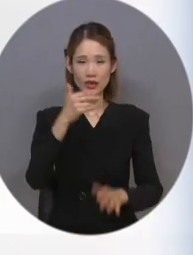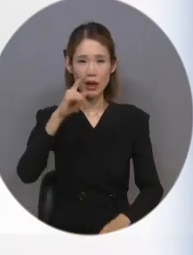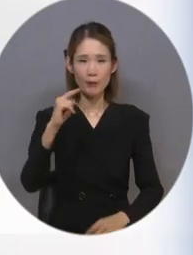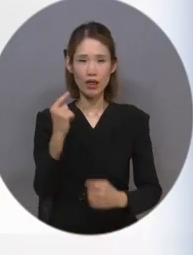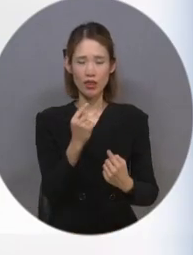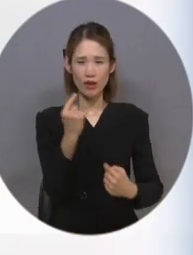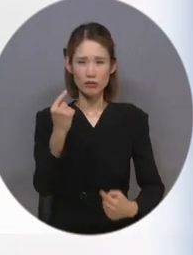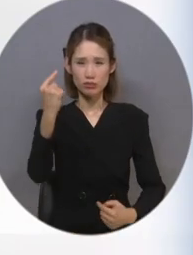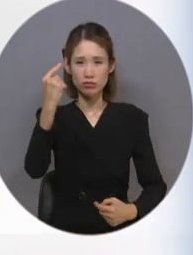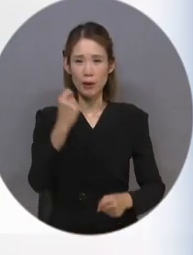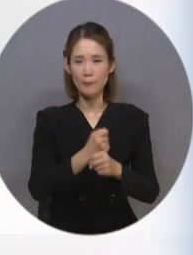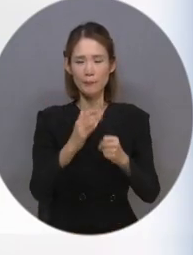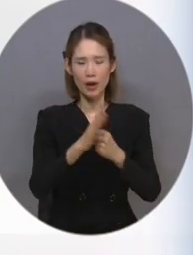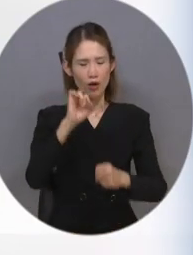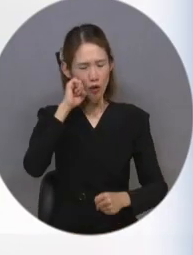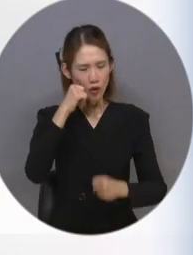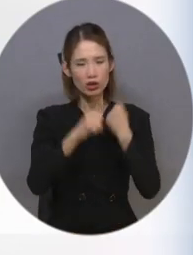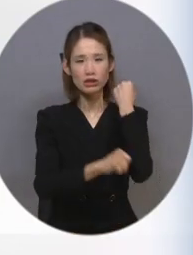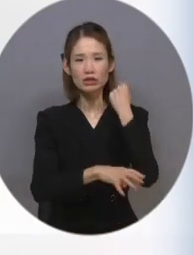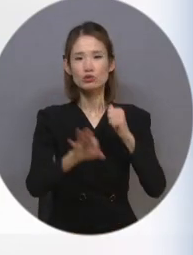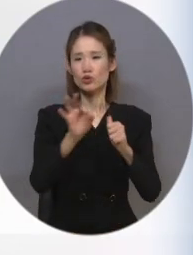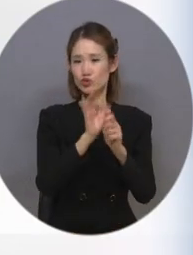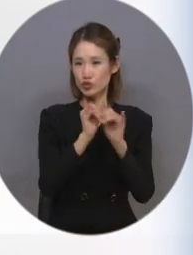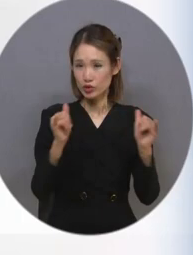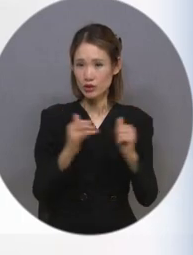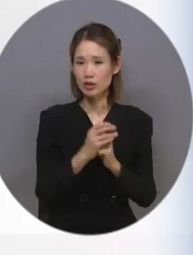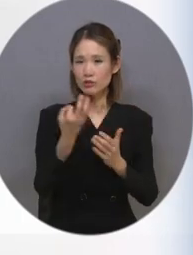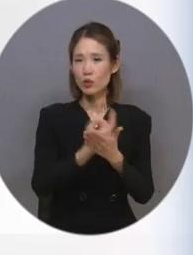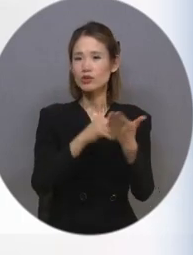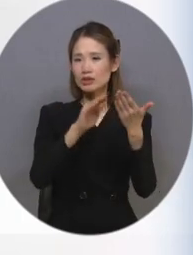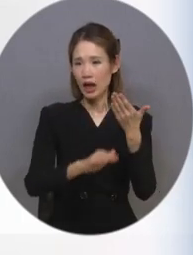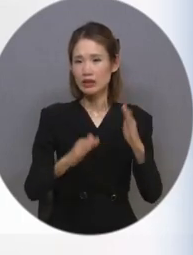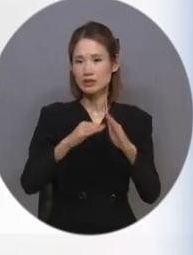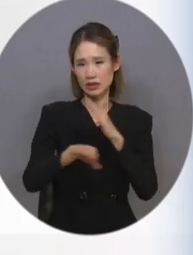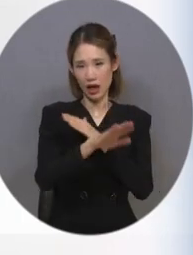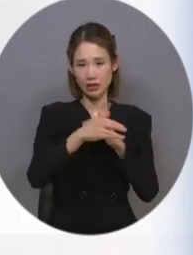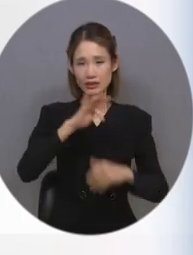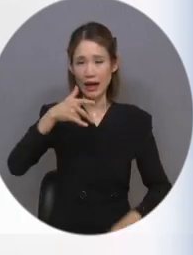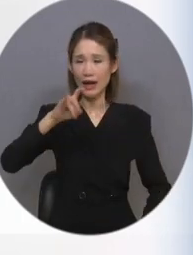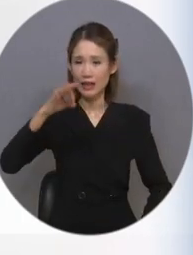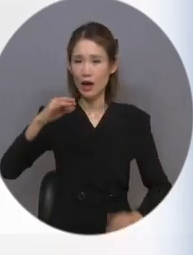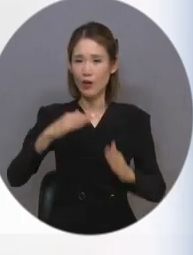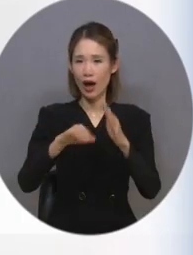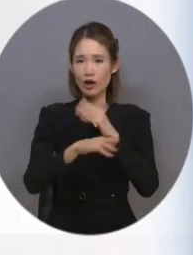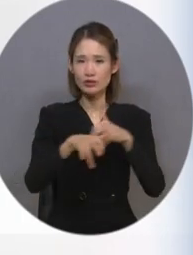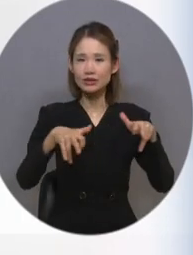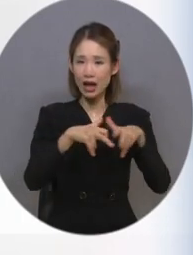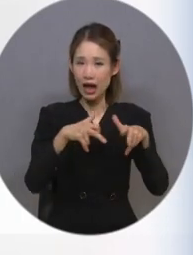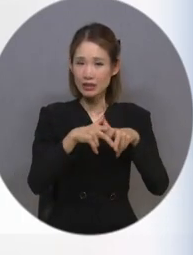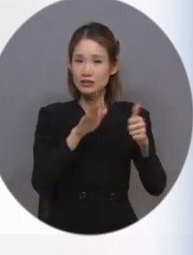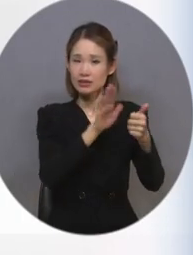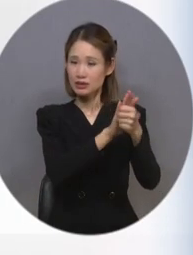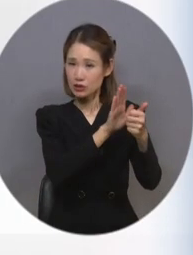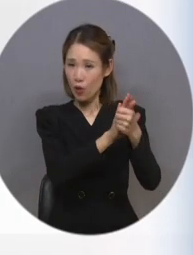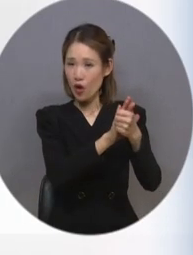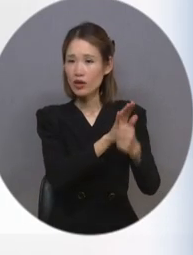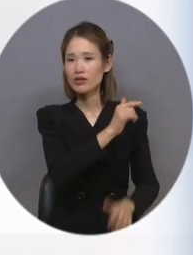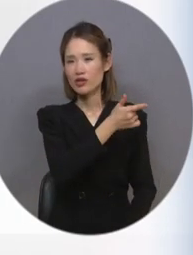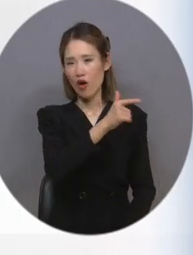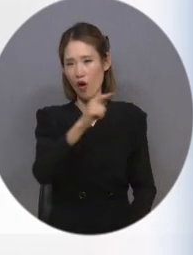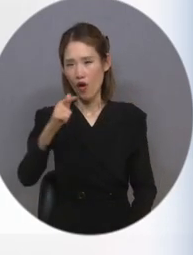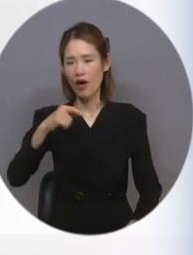인상으로 어려움을 겪는 기초생활보장수급자와 저소득가구 자상위계층 장애인 등에게 지원하는 각종